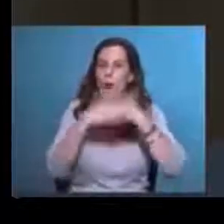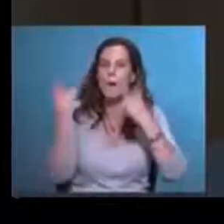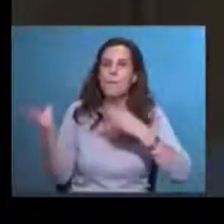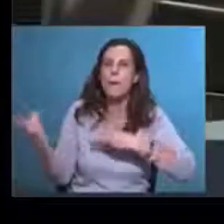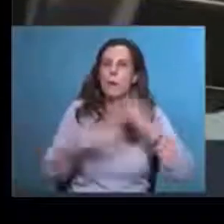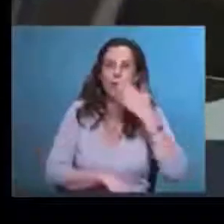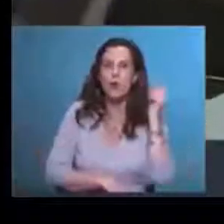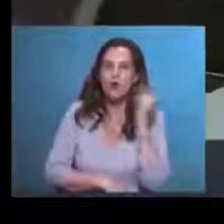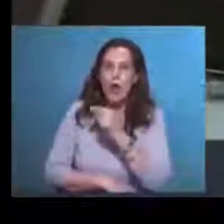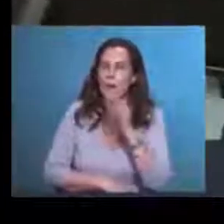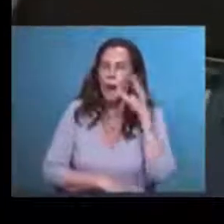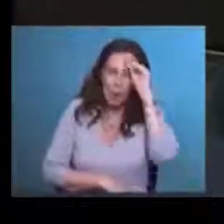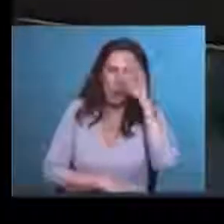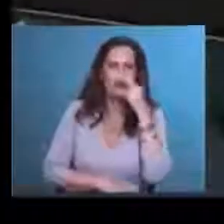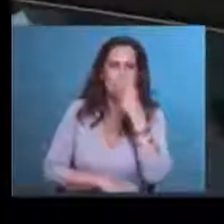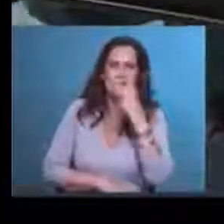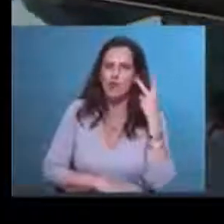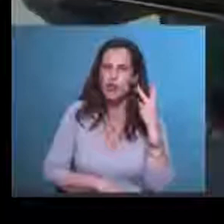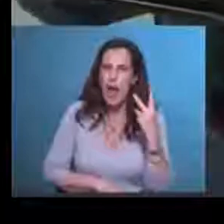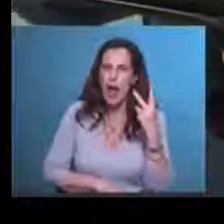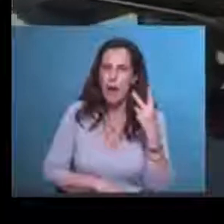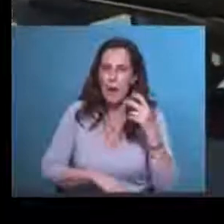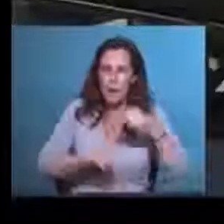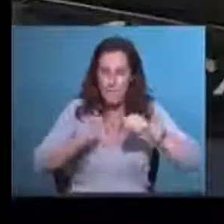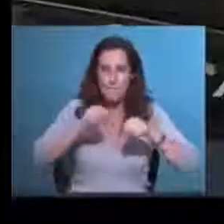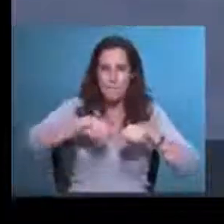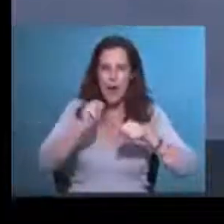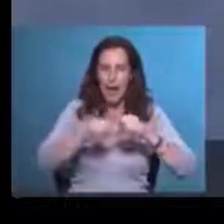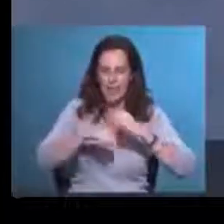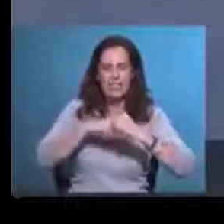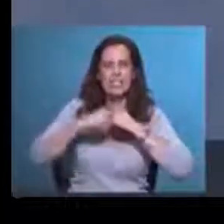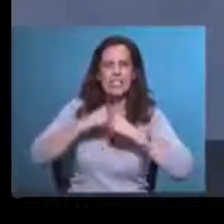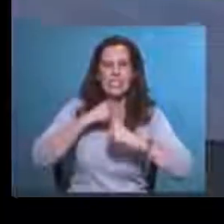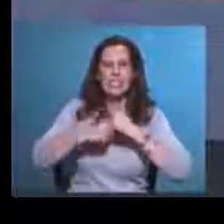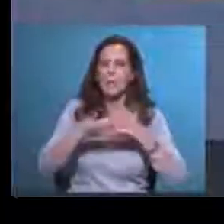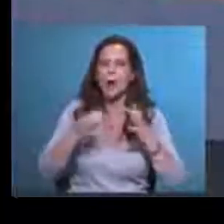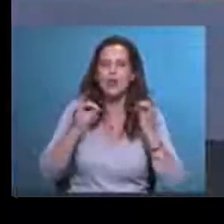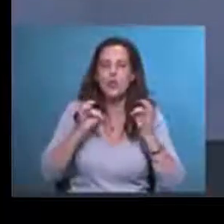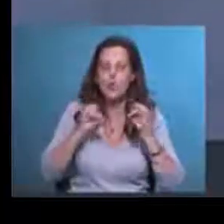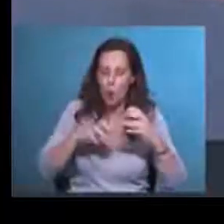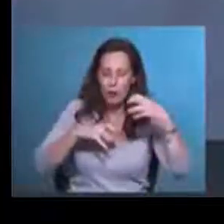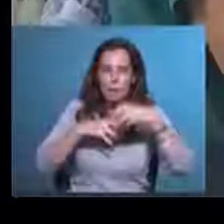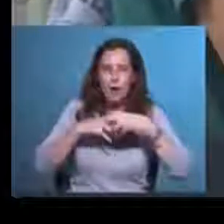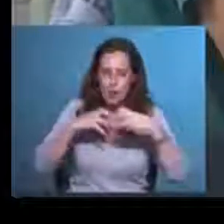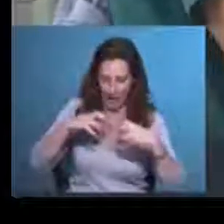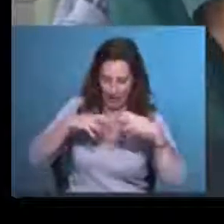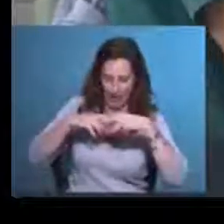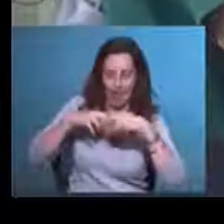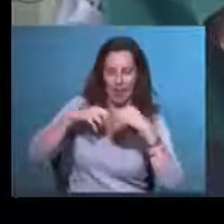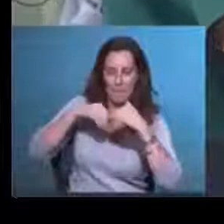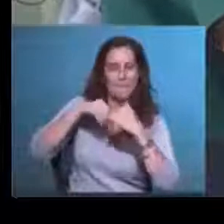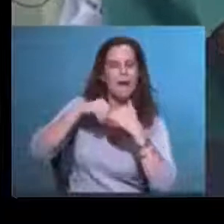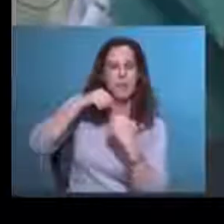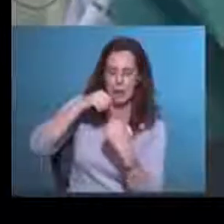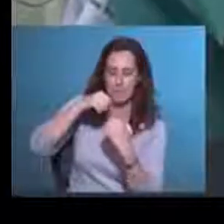הדסה, לבחור בן 22 שהברך שלו נשחקה. מה שמיוחד בשתל הזה, הוא בעצם משפיע